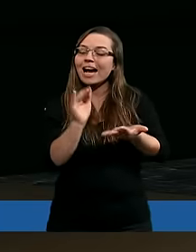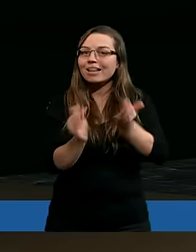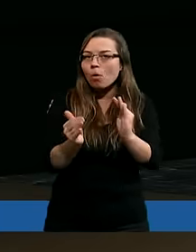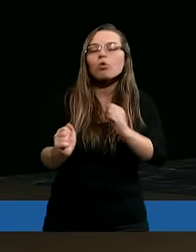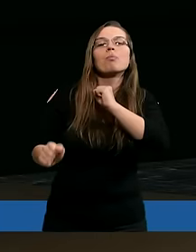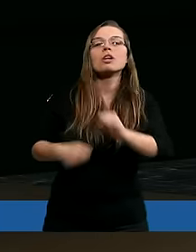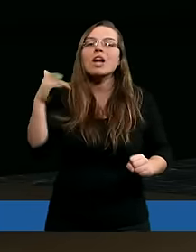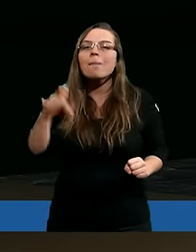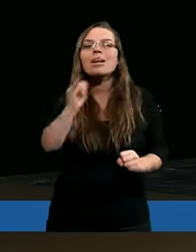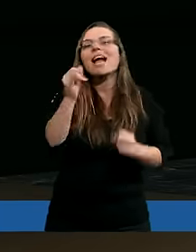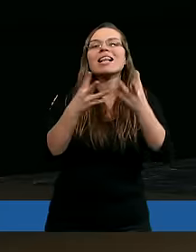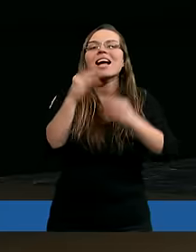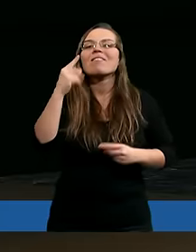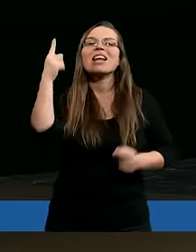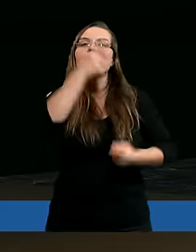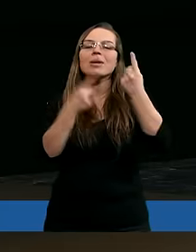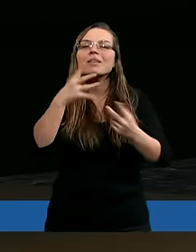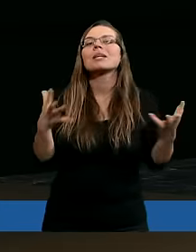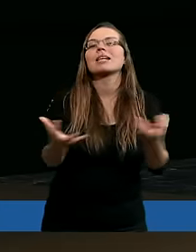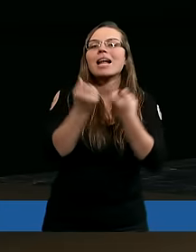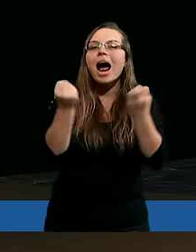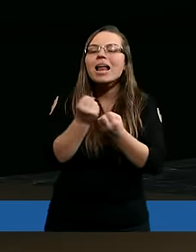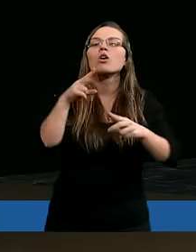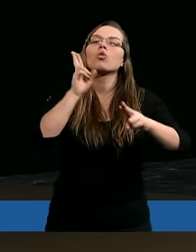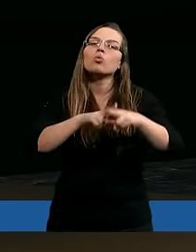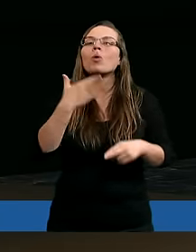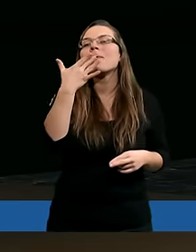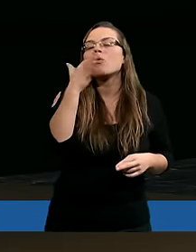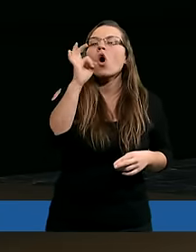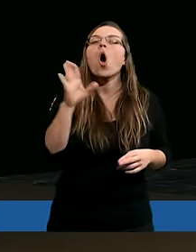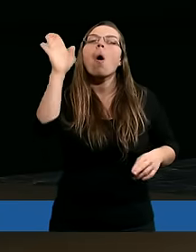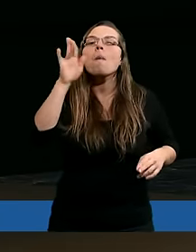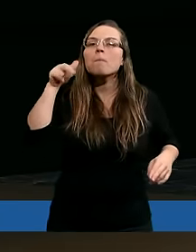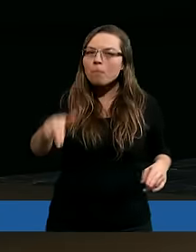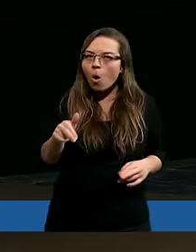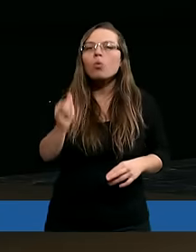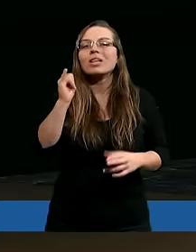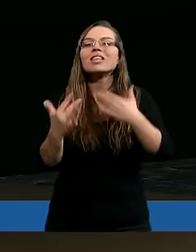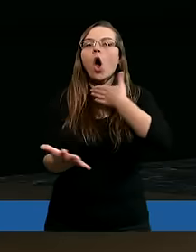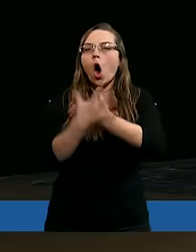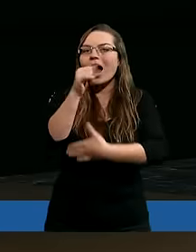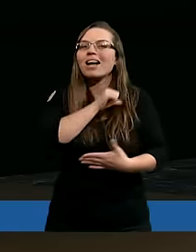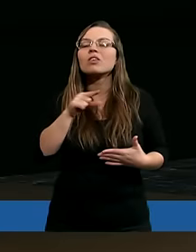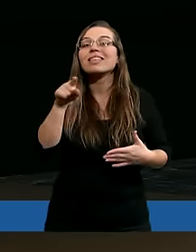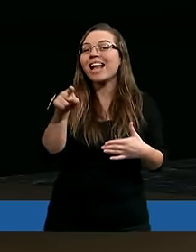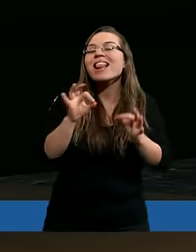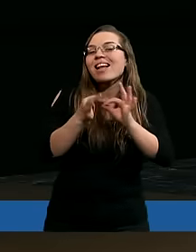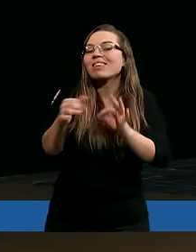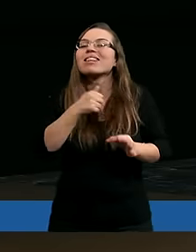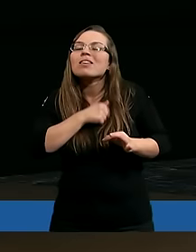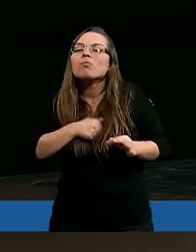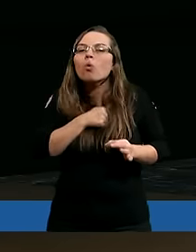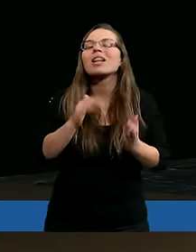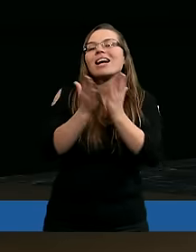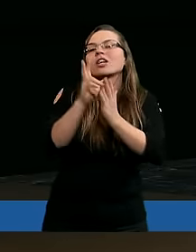żeby jak najwięcej myśli znaleźć, które mówią o Bogu. I okazało się, że nawet ze smutnych